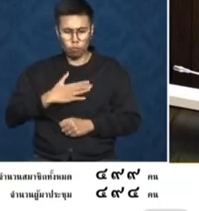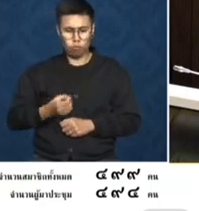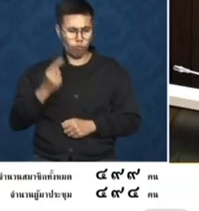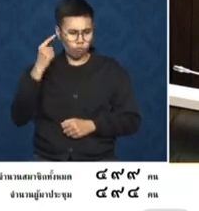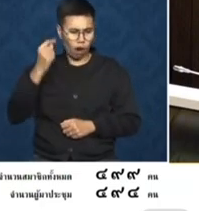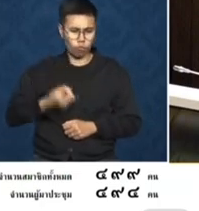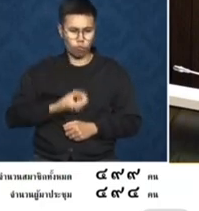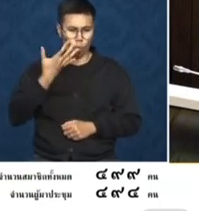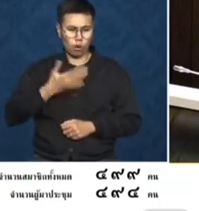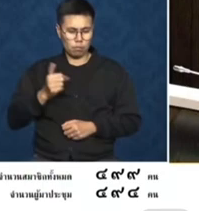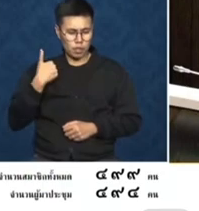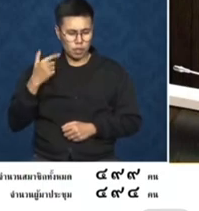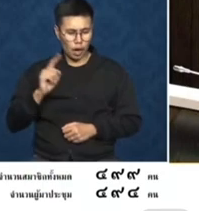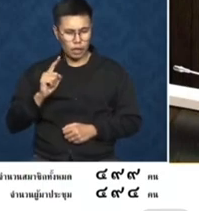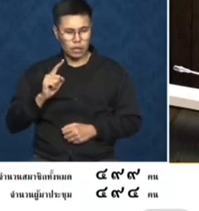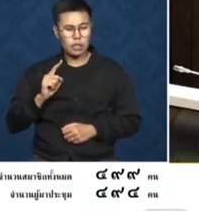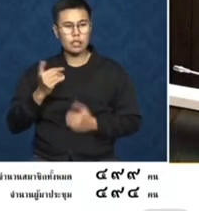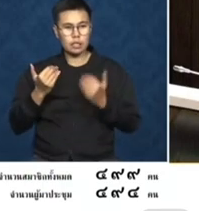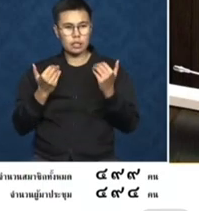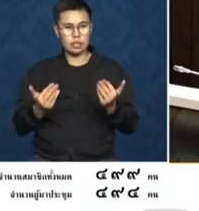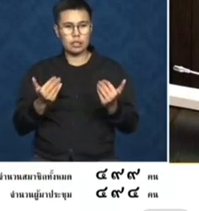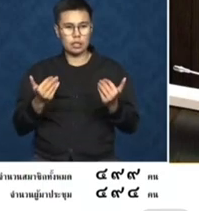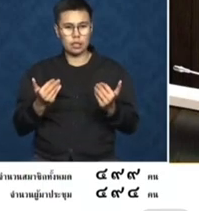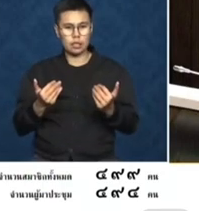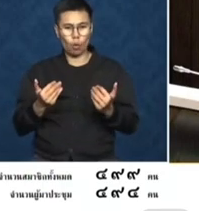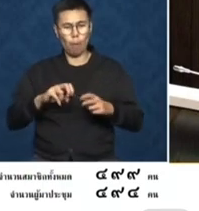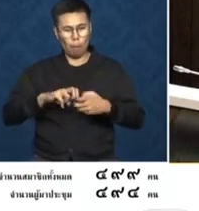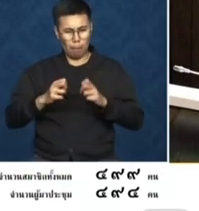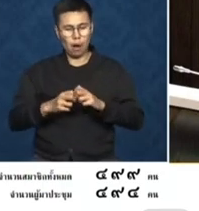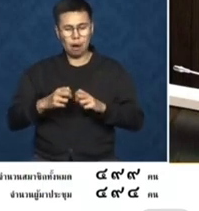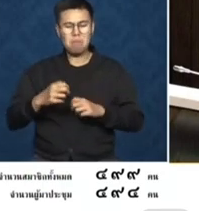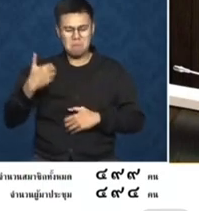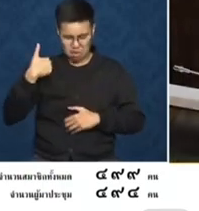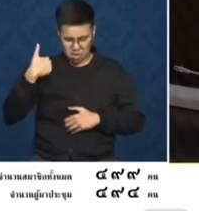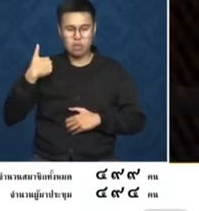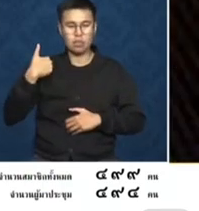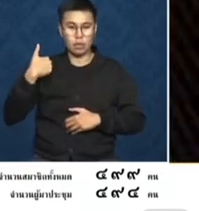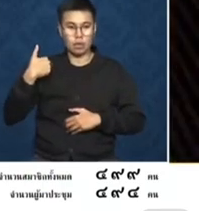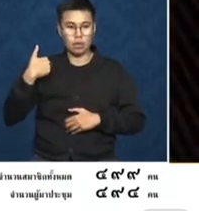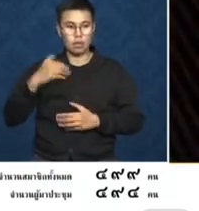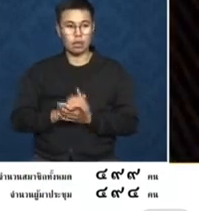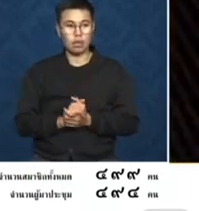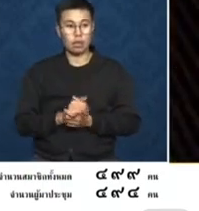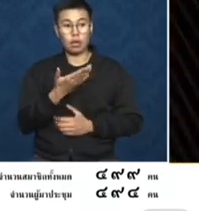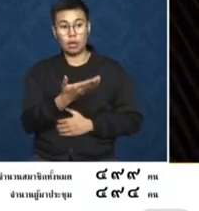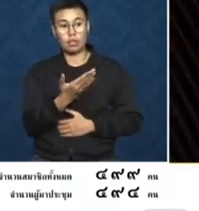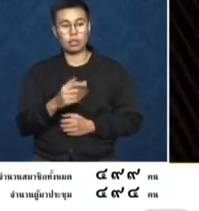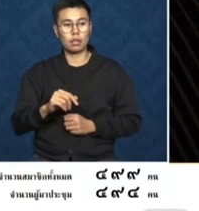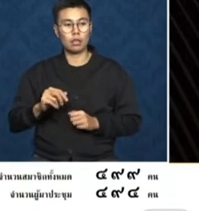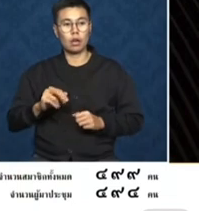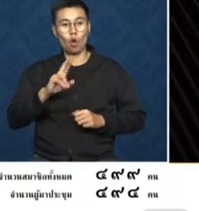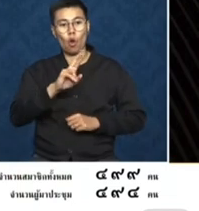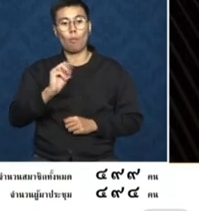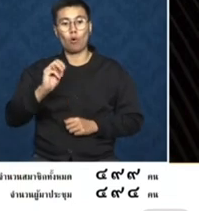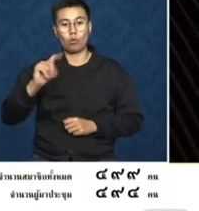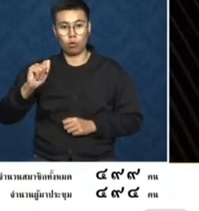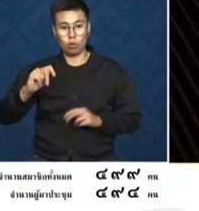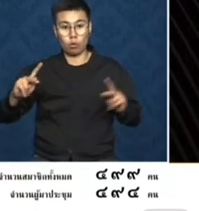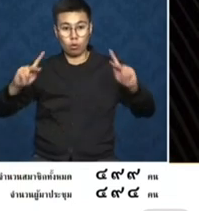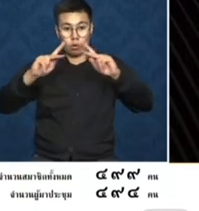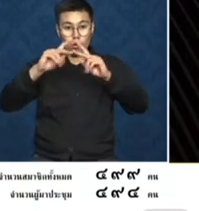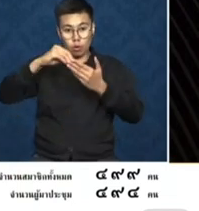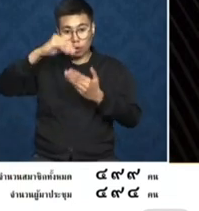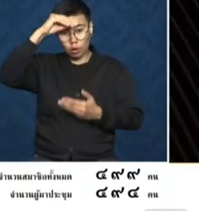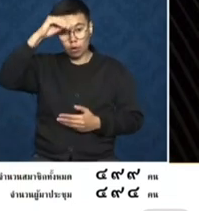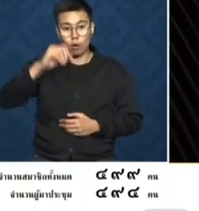ใจครับแลนี่ยvetteหยื่อนเย็วา่เราอยู่ใเผาเวาคษคสพระเด็หนต scholar ล้ตรีวาการคสูศึษาบา